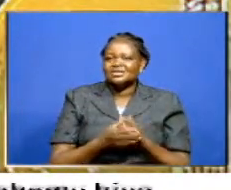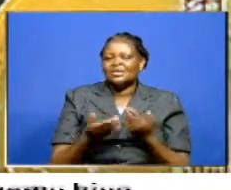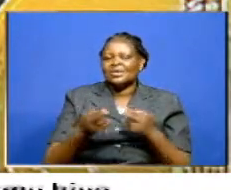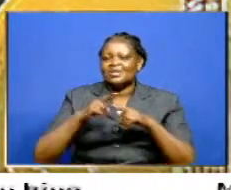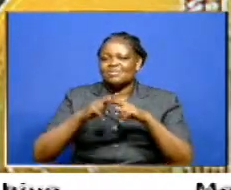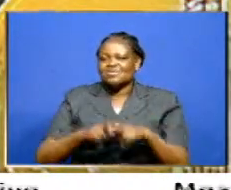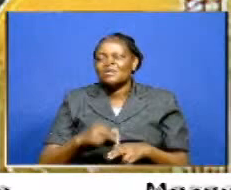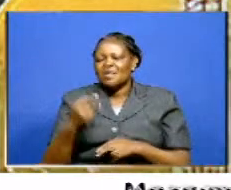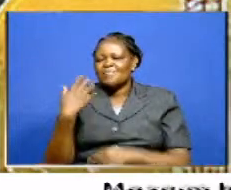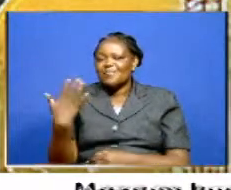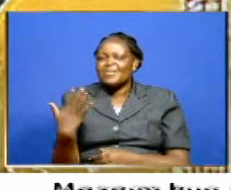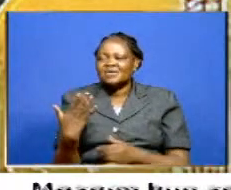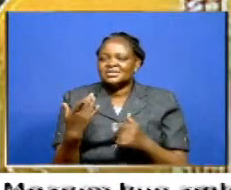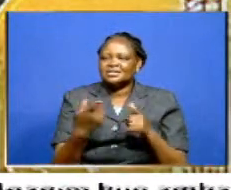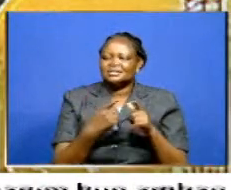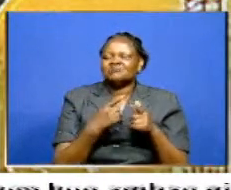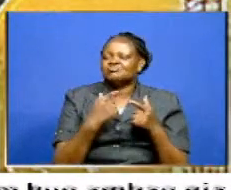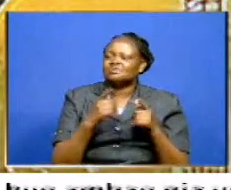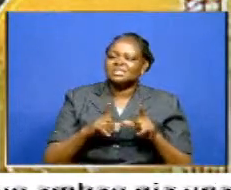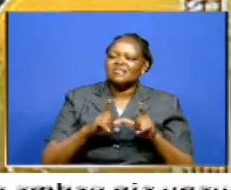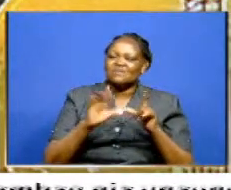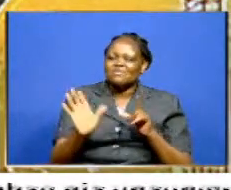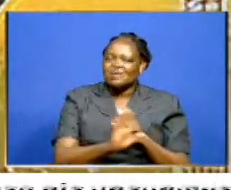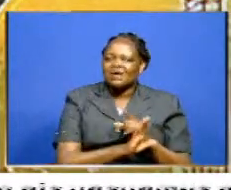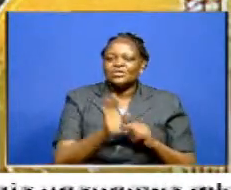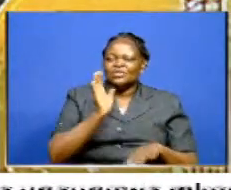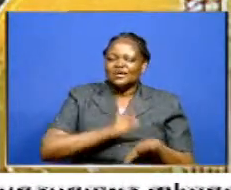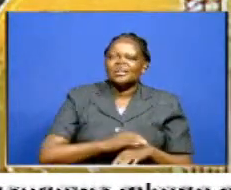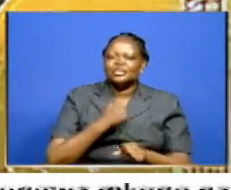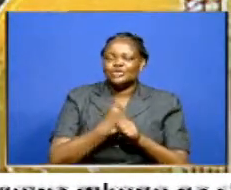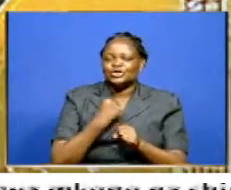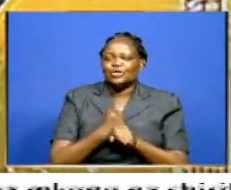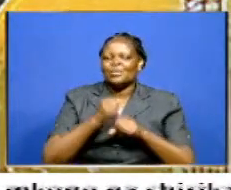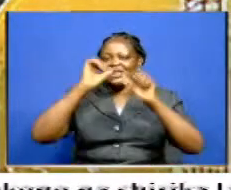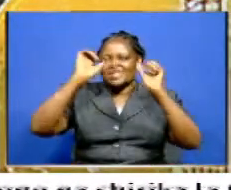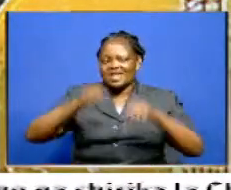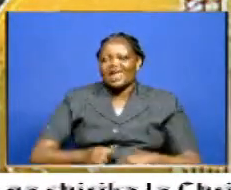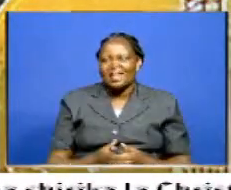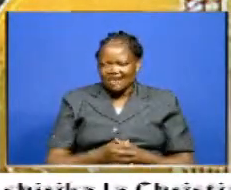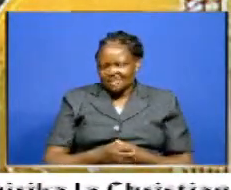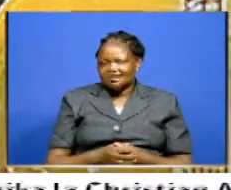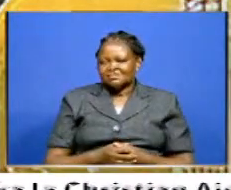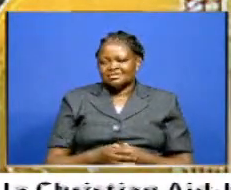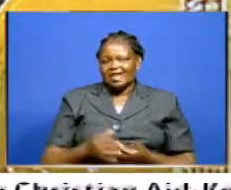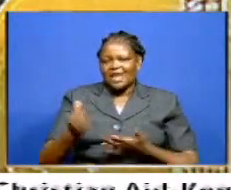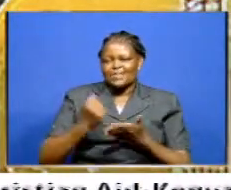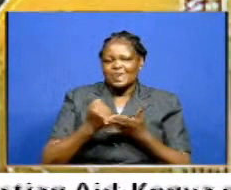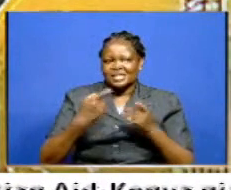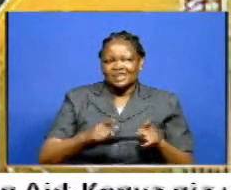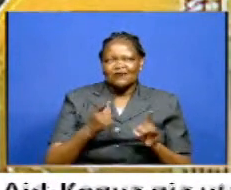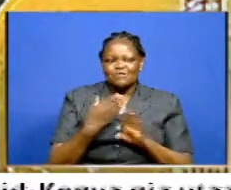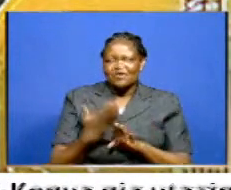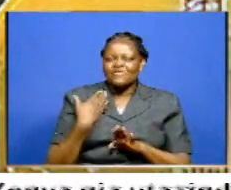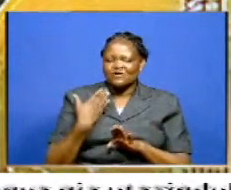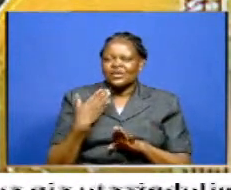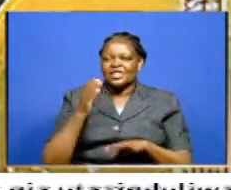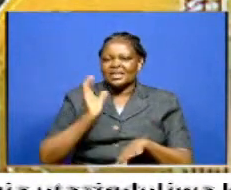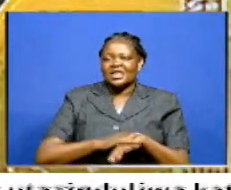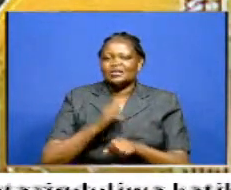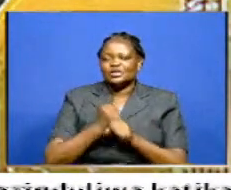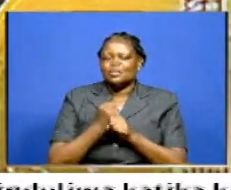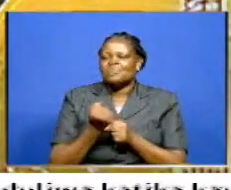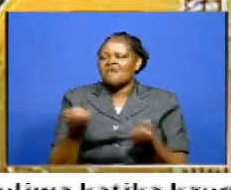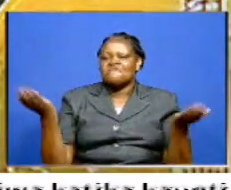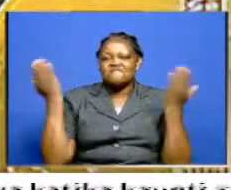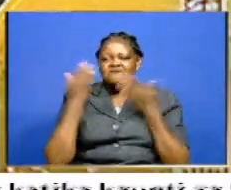karatasi zao ama vyeti vyao vile ili kuweza kupata ajira. Wawe wanaweza kusimama mbele na kujiajiri wenyewe kabla ya kutafuta ajira. Kufikia hapo, sina